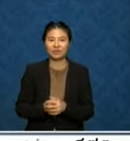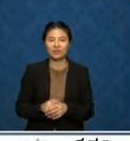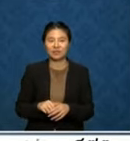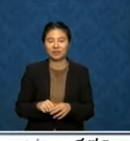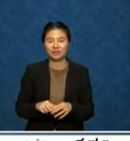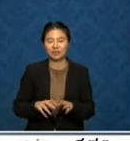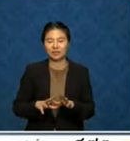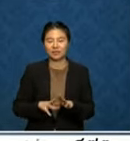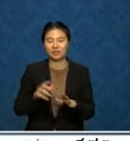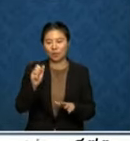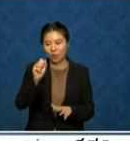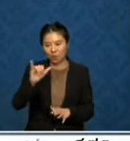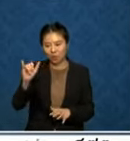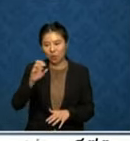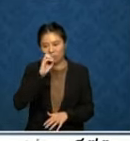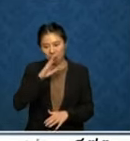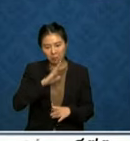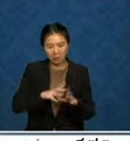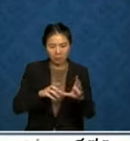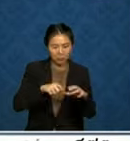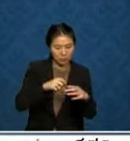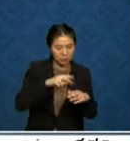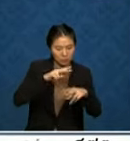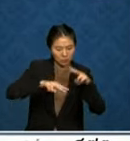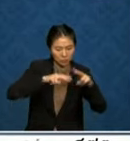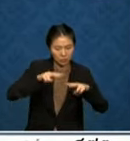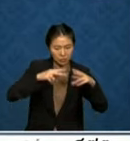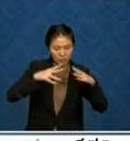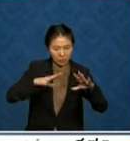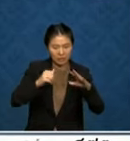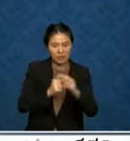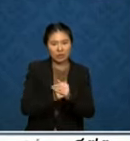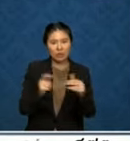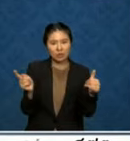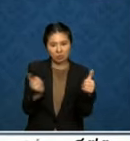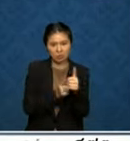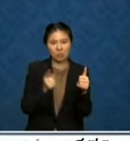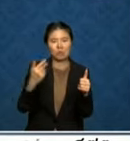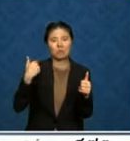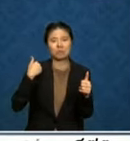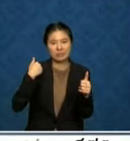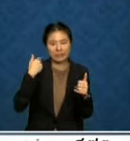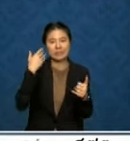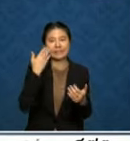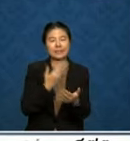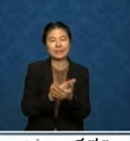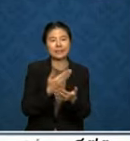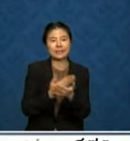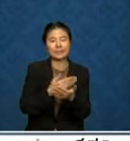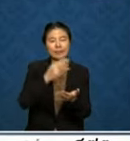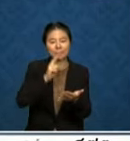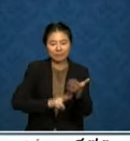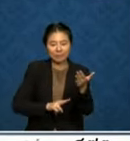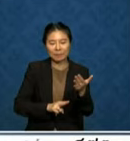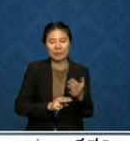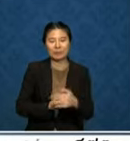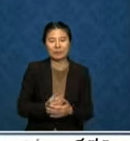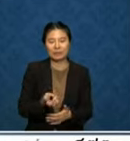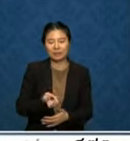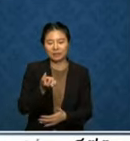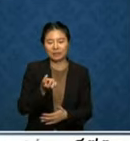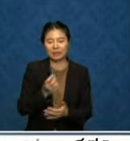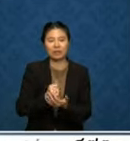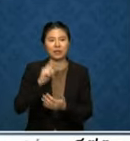จับไปตรวจสอบครั้งหนึ่งแล้วแต่ก็มีโทษแค่ปรับเท่านั้นเองไอ้ความเป็นดาราความเป็นนางเอกเนี่ย